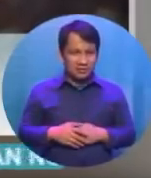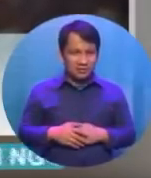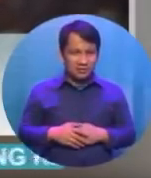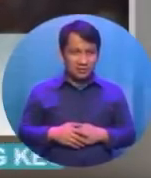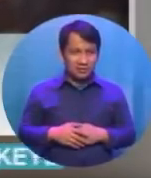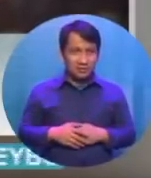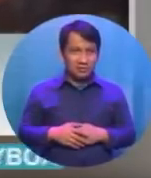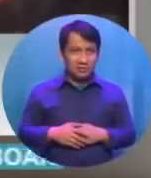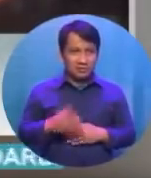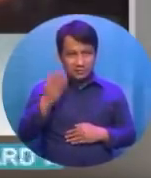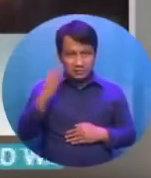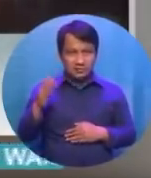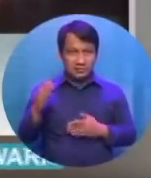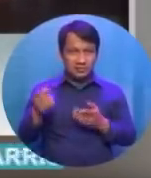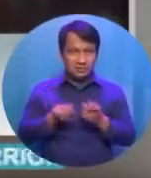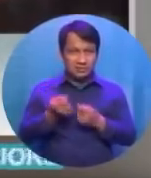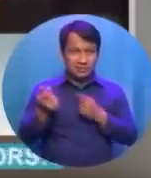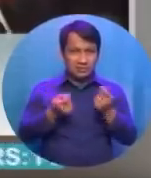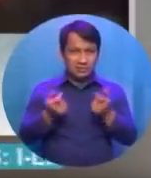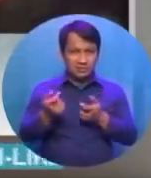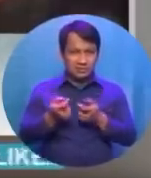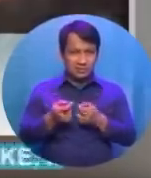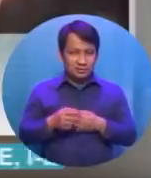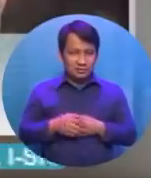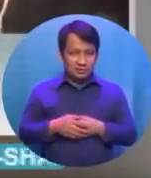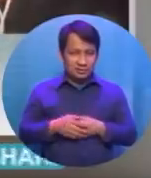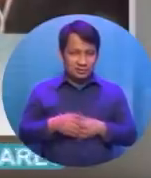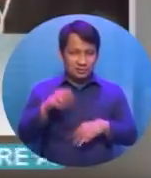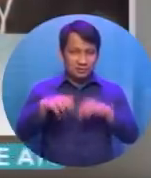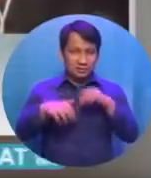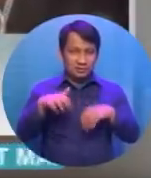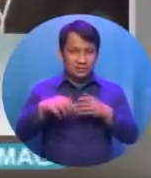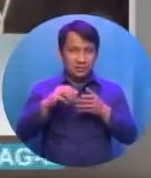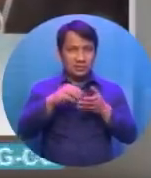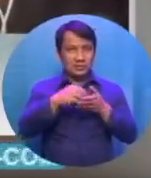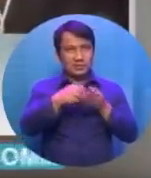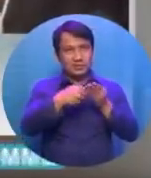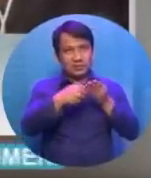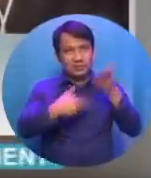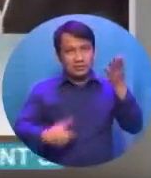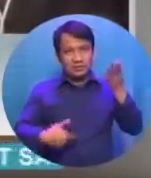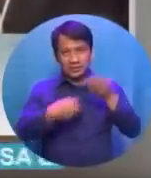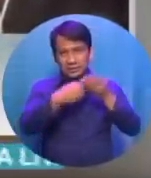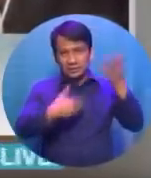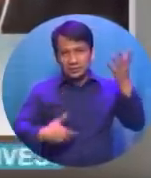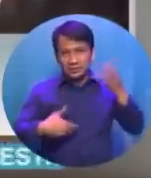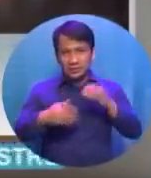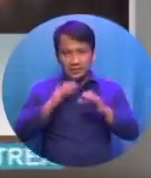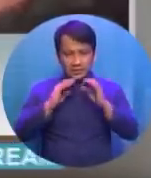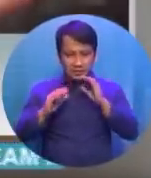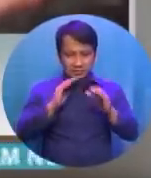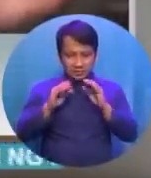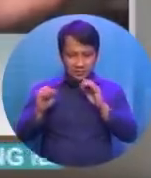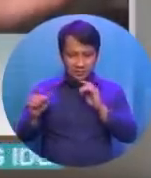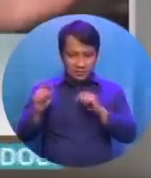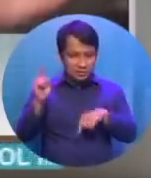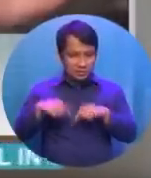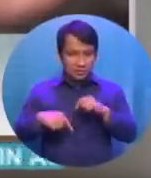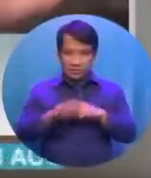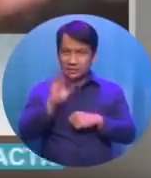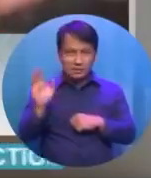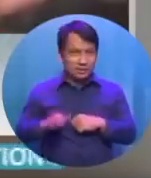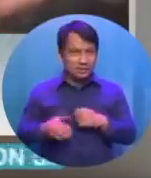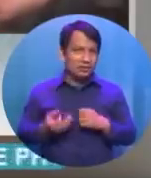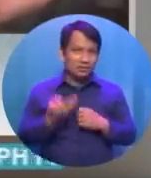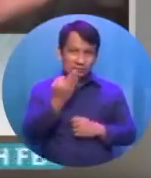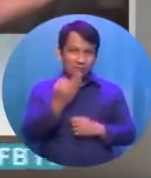wala. Iniris kasi yung mga text doon eh. Never po ako nagmura din sa chat kahit po screenshot ko po lahat ng combo natin. Never po ako